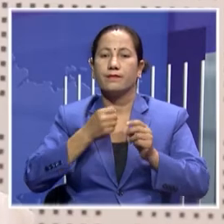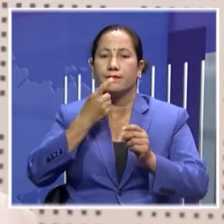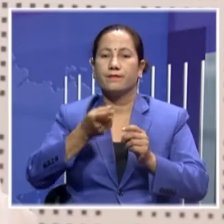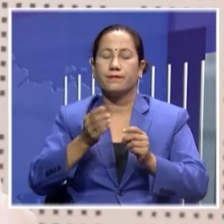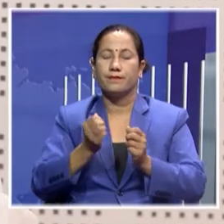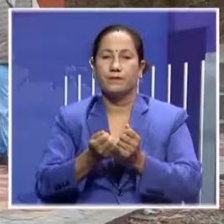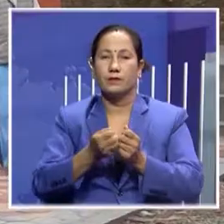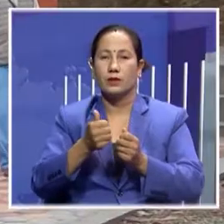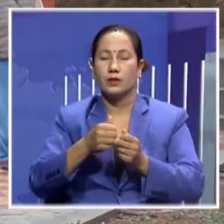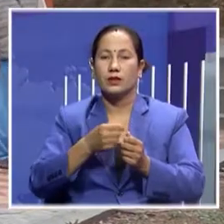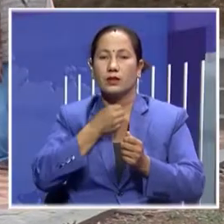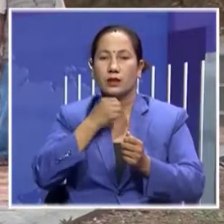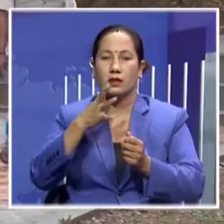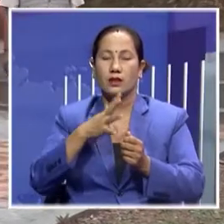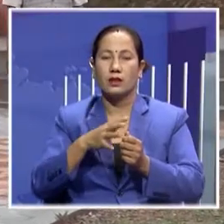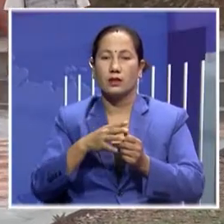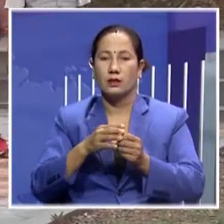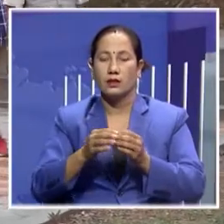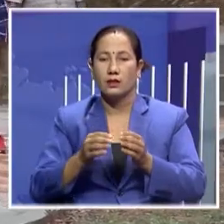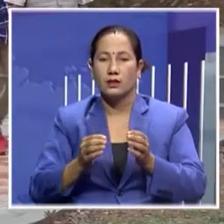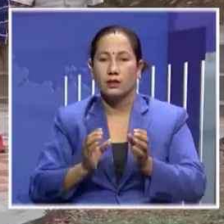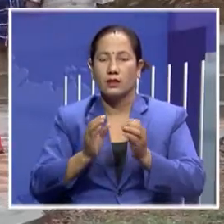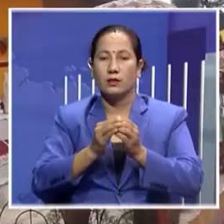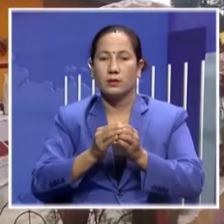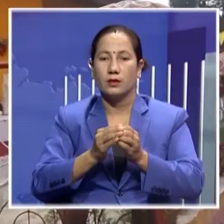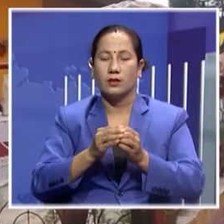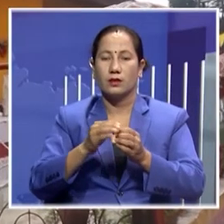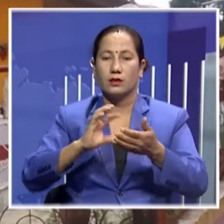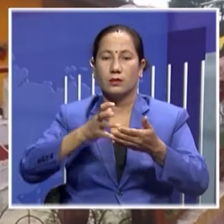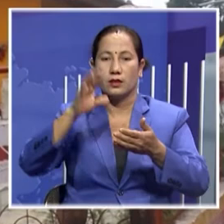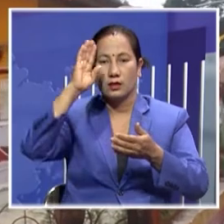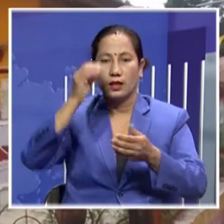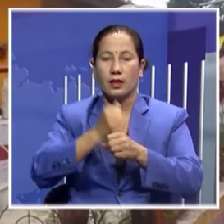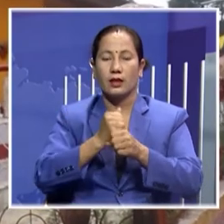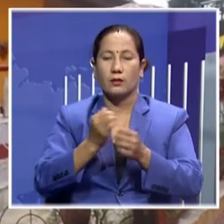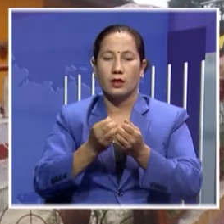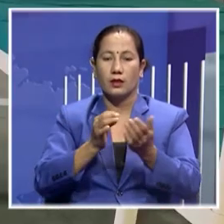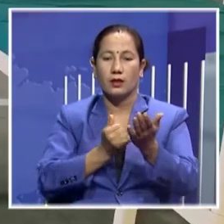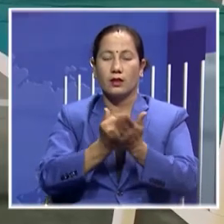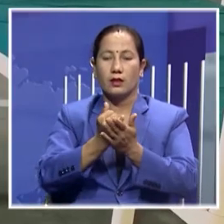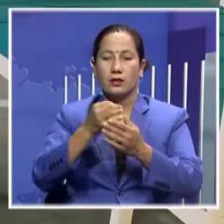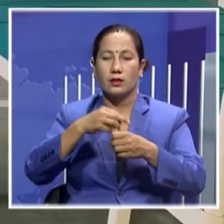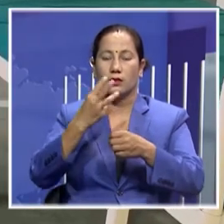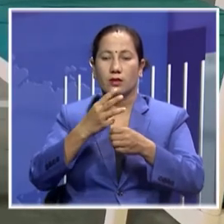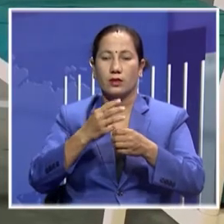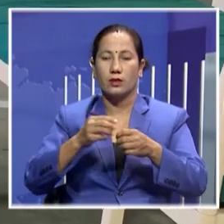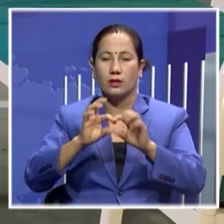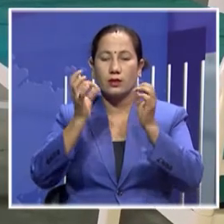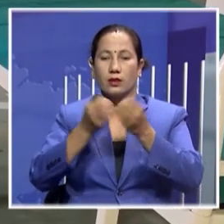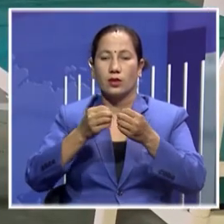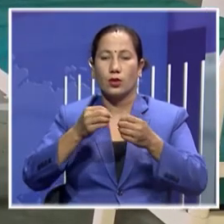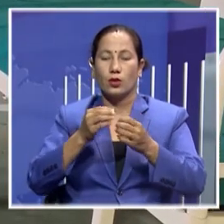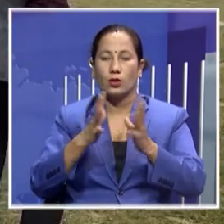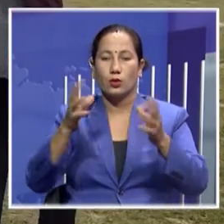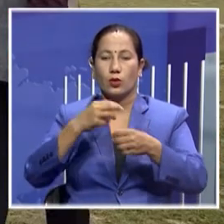त्यसमा कुनै सत्यता छैन। संज्ञातको मर्म र भावना अनुरूप प्रदेश सरकारले काम गरिरहेको भन्दै कृषि उद्योग पर्यटन लगायतका क्षेत्रमा ठूलो उपलब्धि हासिल